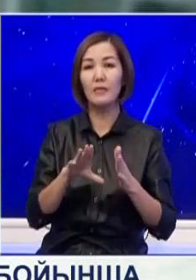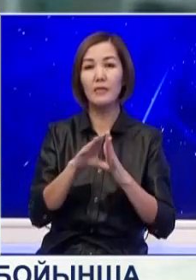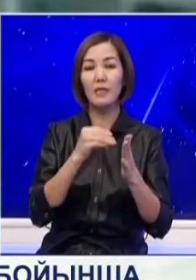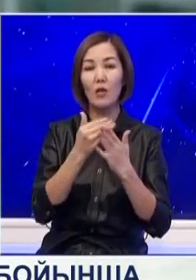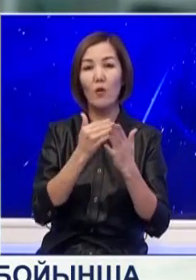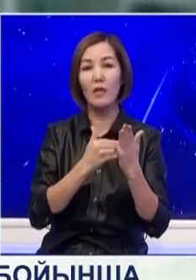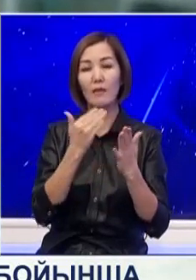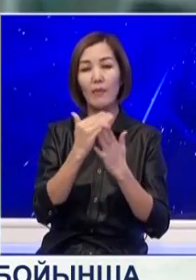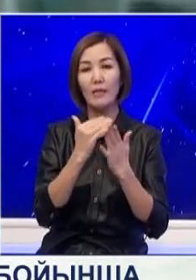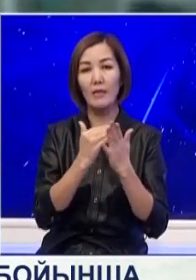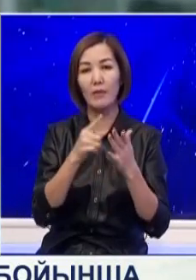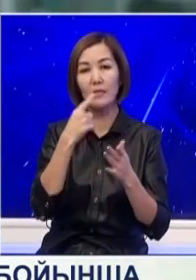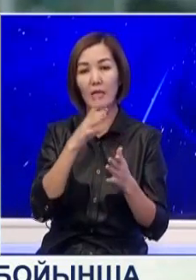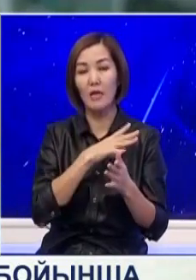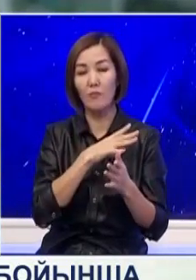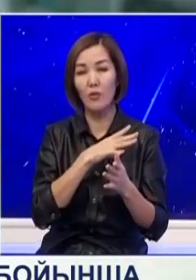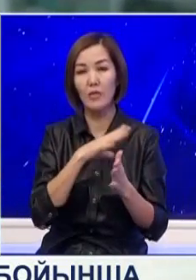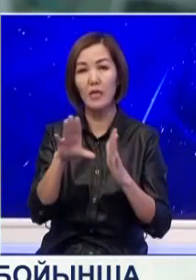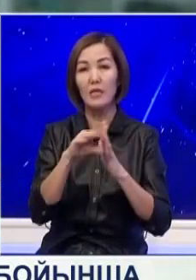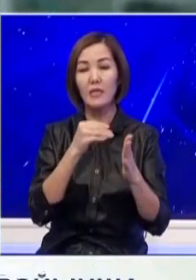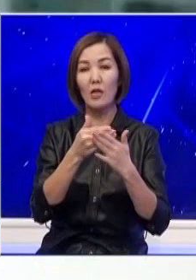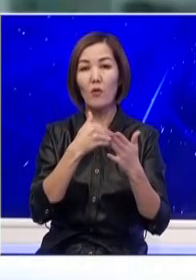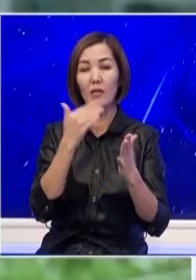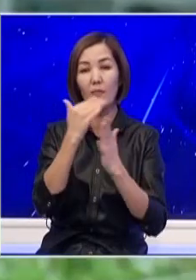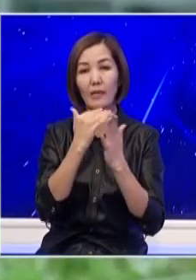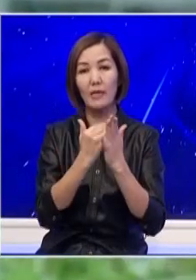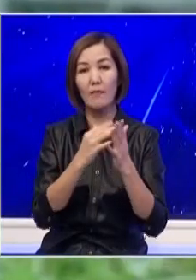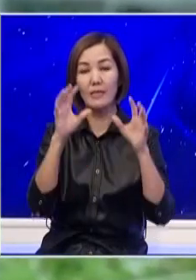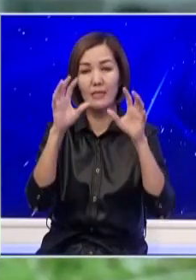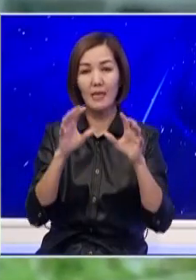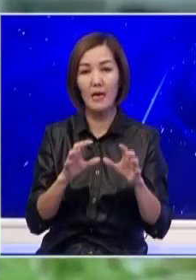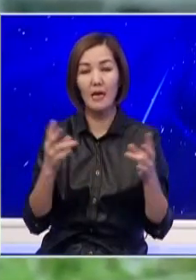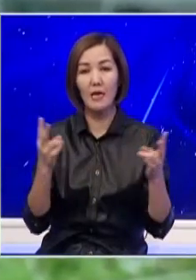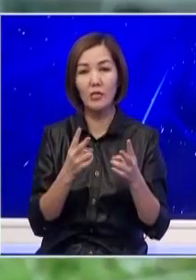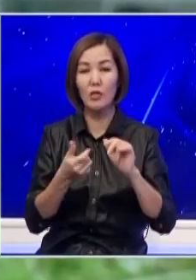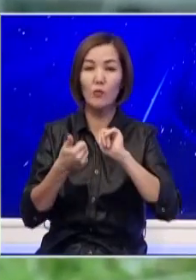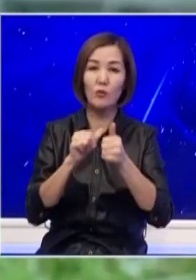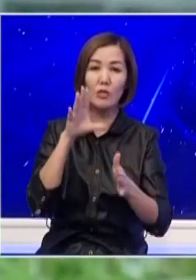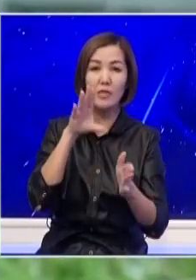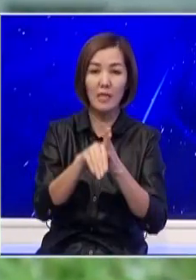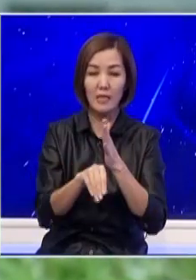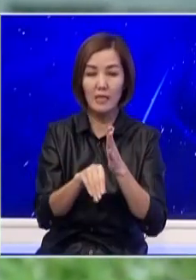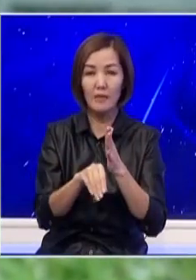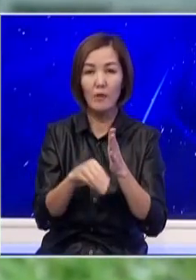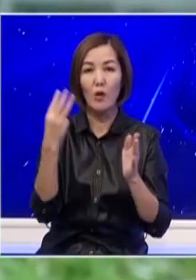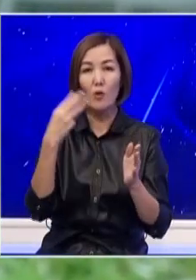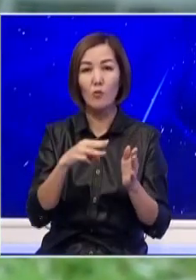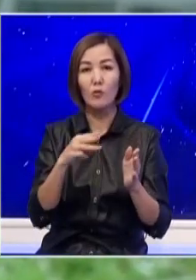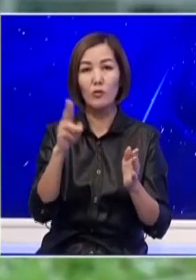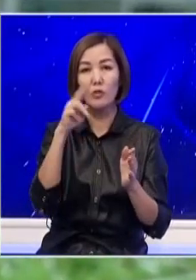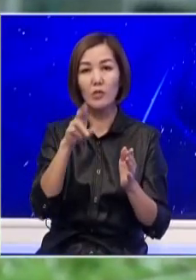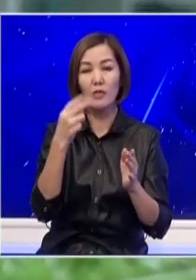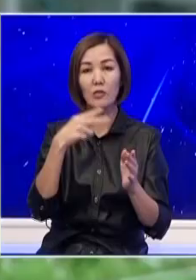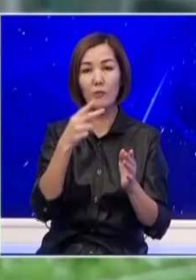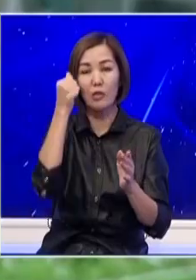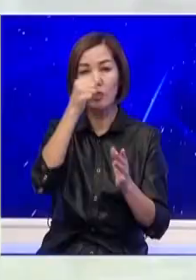бағдарламасында айтылған болатын. Және осы сайлауалды бағдарламасына сәйкес тиісті заңдарға өзгерістер енгізіліп, 30 желтоқсан 2022